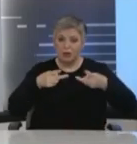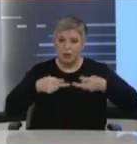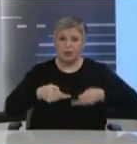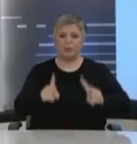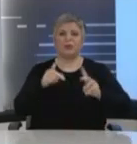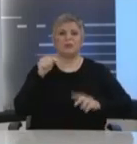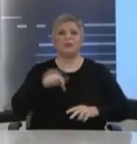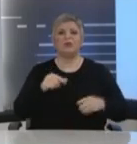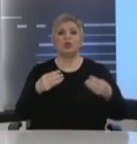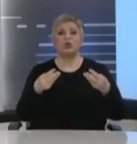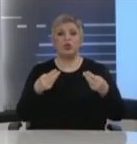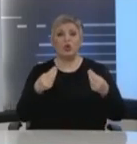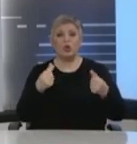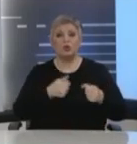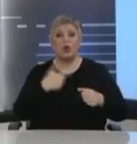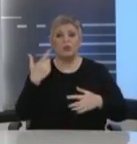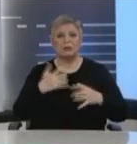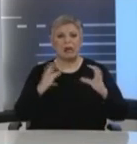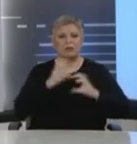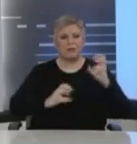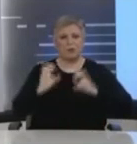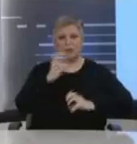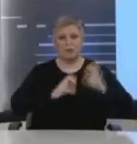γίνει η πολιτική ζωή του τόπου ρωμαϊκή αρένα.